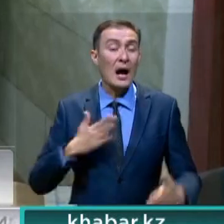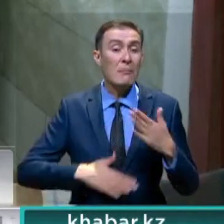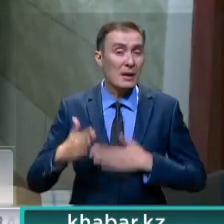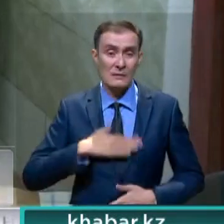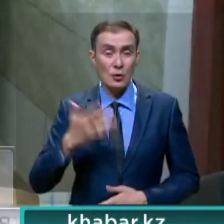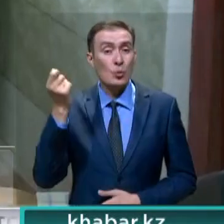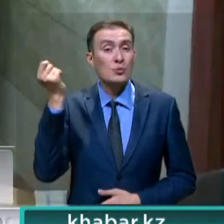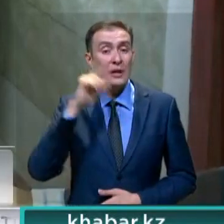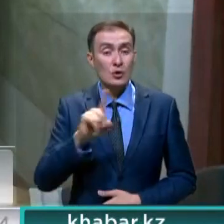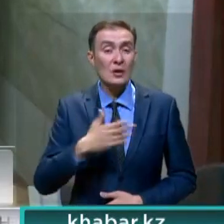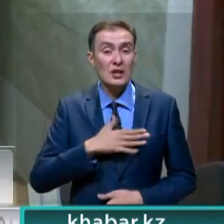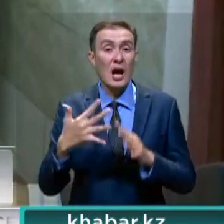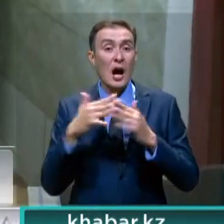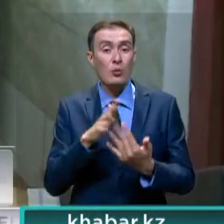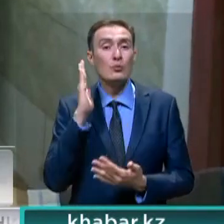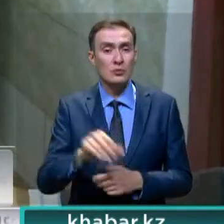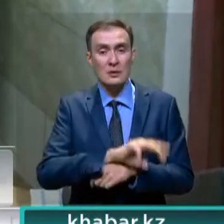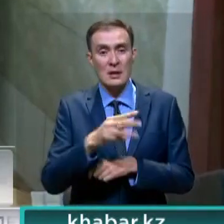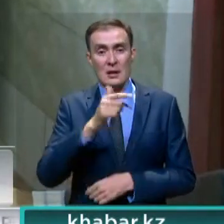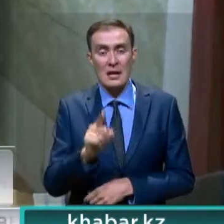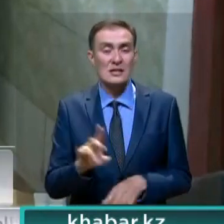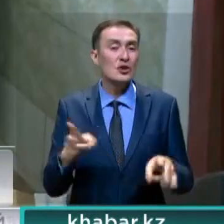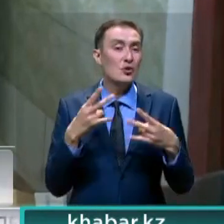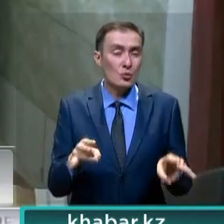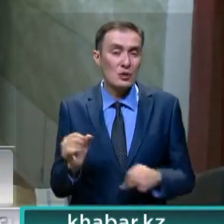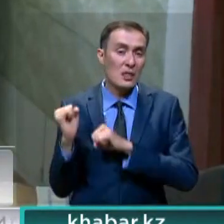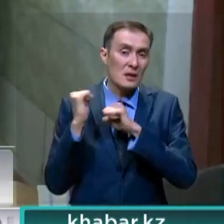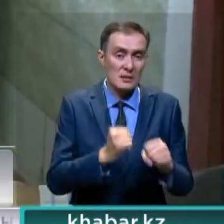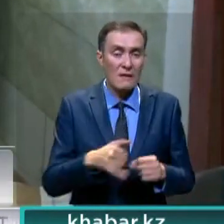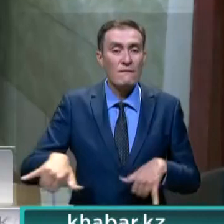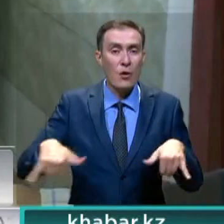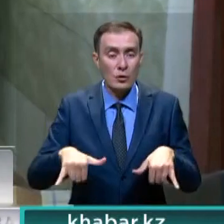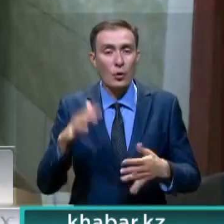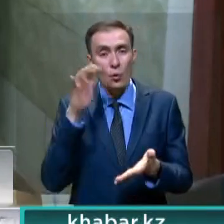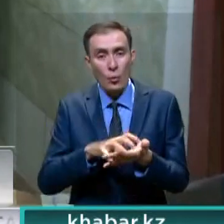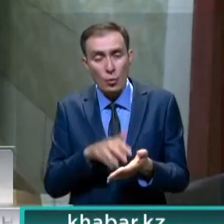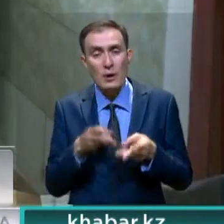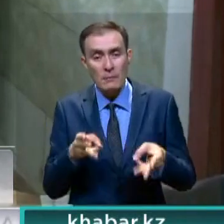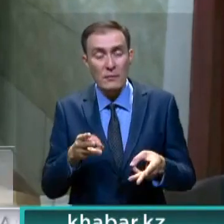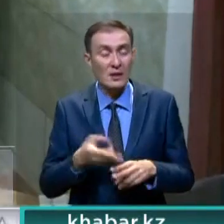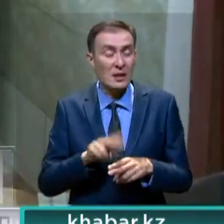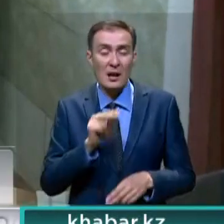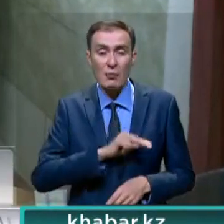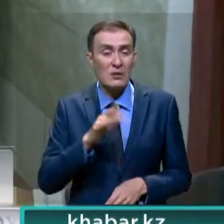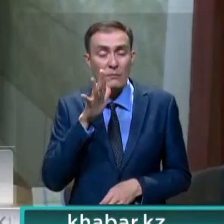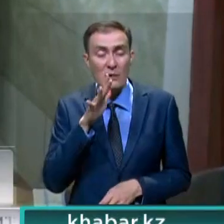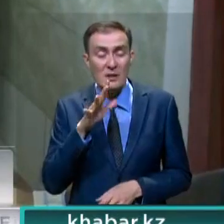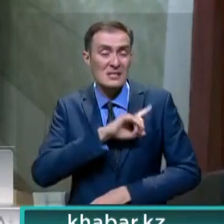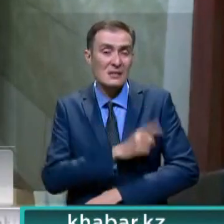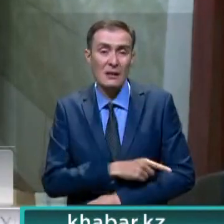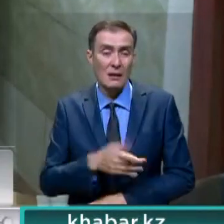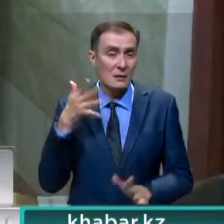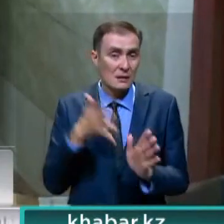Обрадовались, когда узнали, что наш аул обеспечат газом. Больше не придется носить ведрами уголь, чистить пепел. Эта работа отнимает много сил и